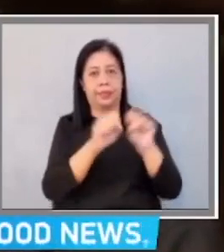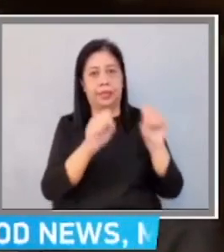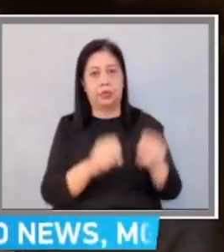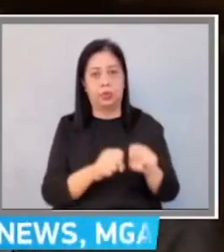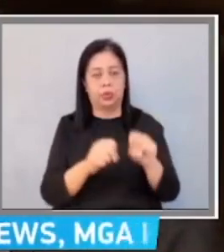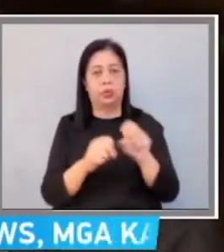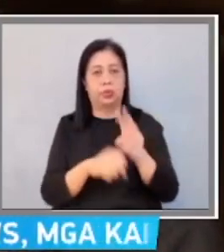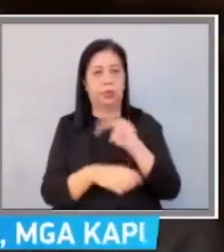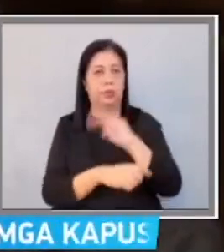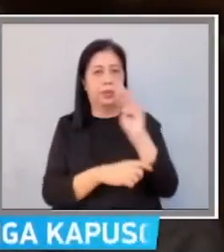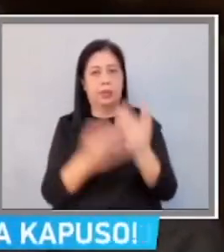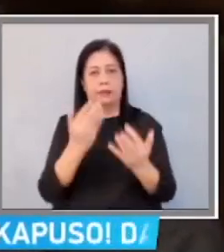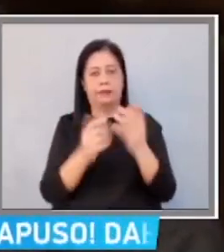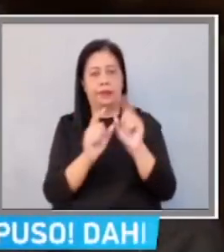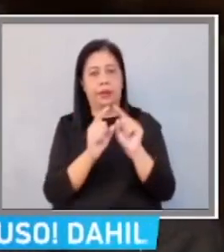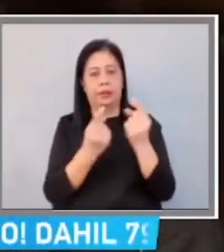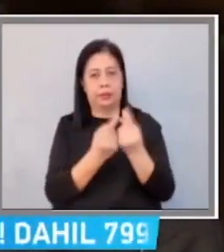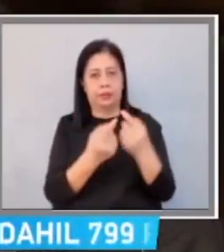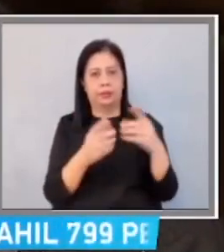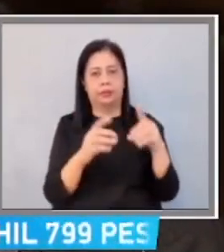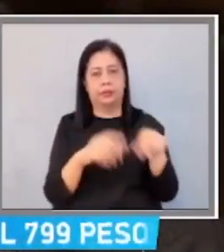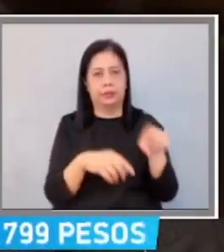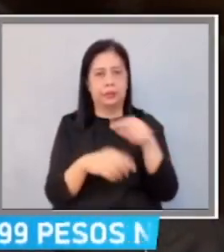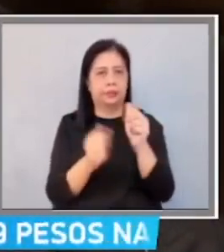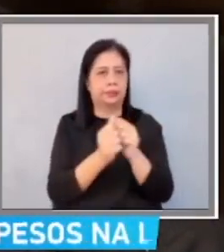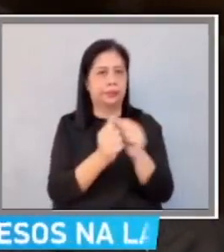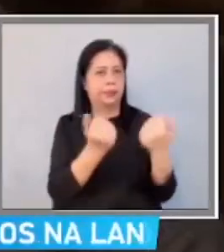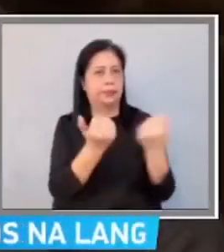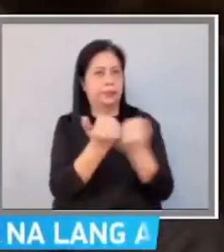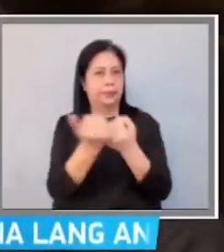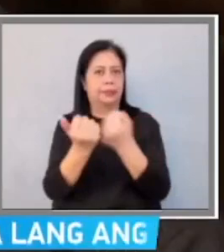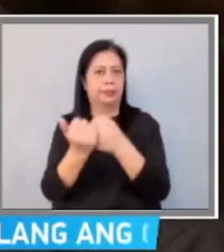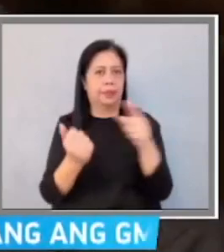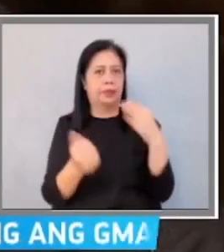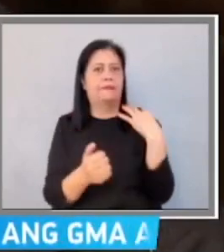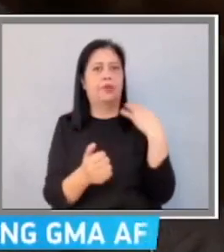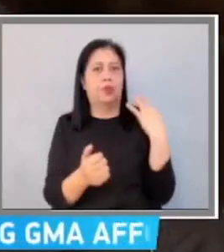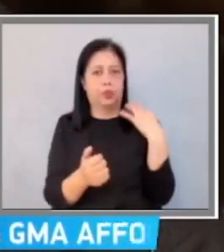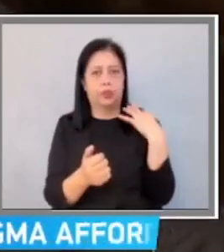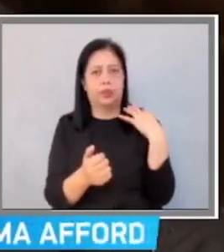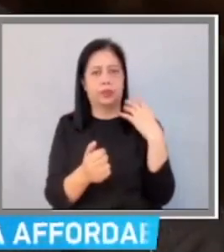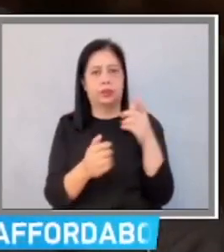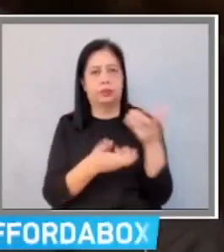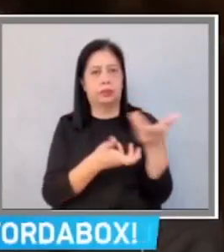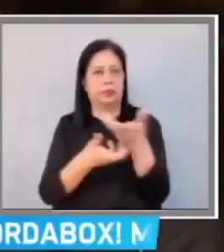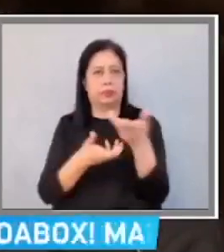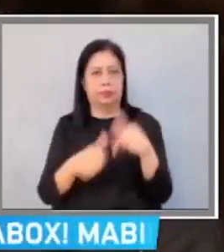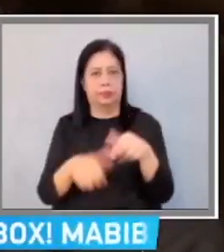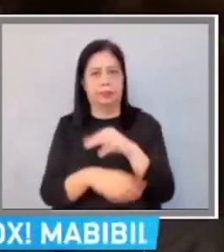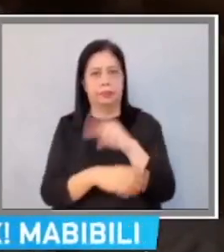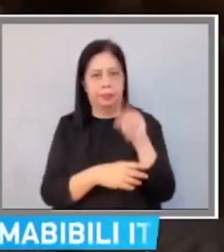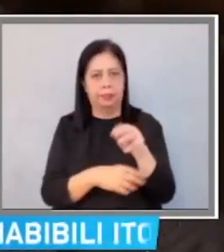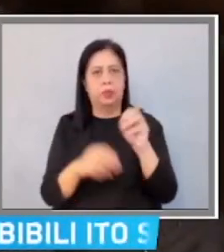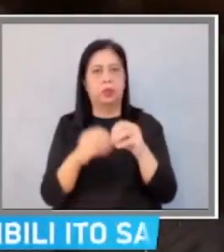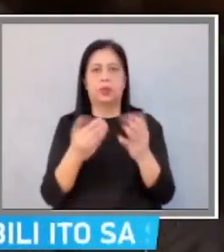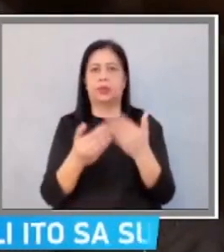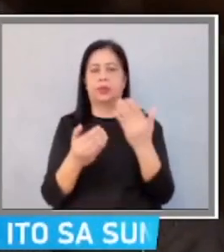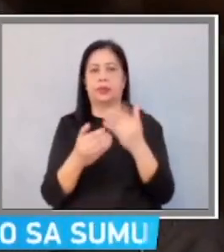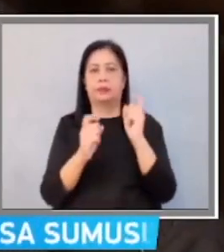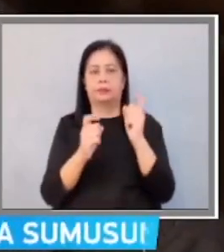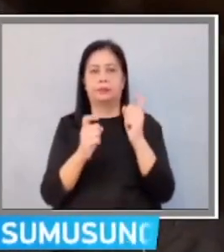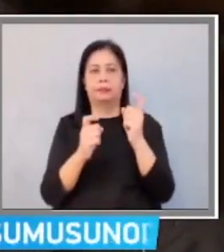Fire District kasama yung iba't ibang volunteers dito sa Manila. Kaya madali tayo, hindi